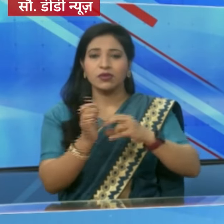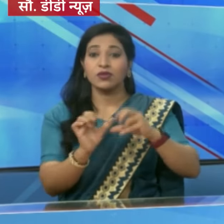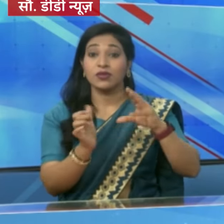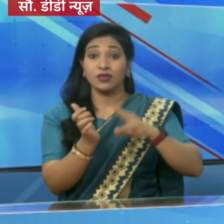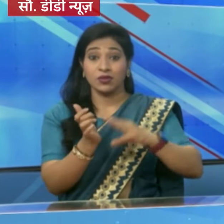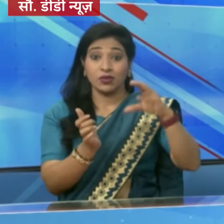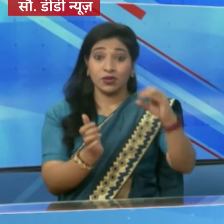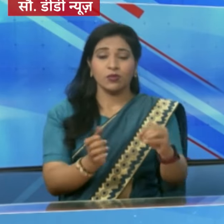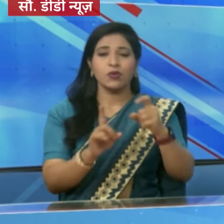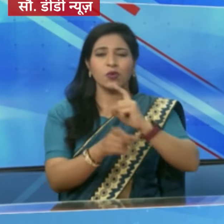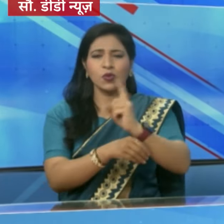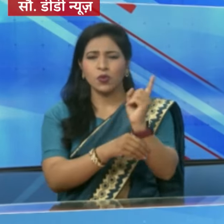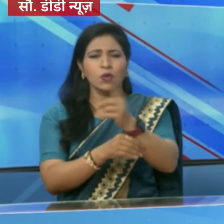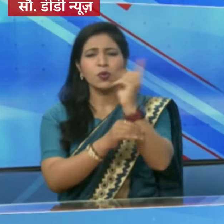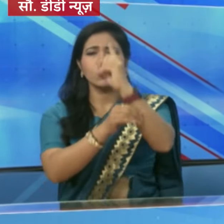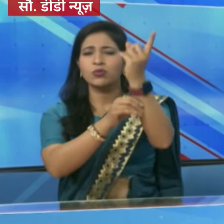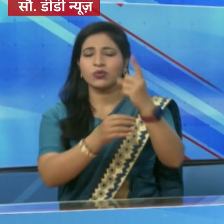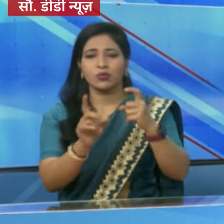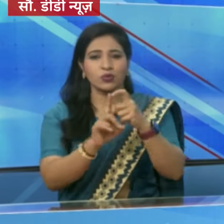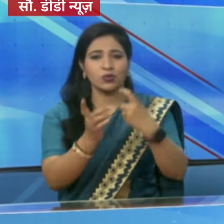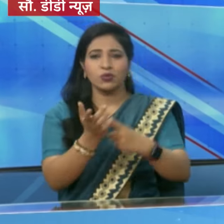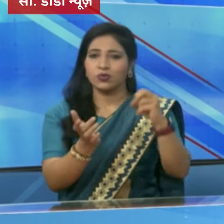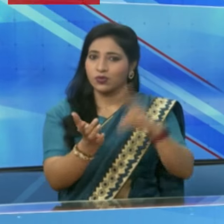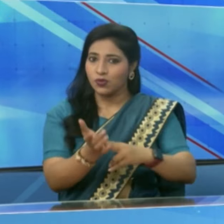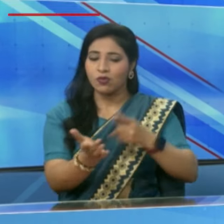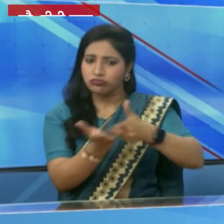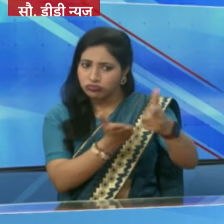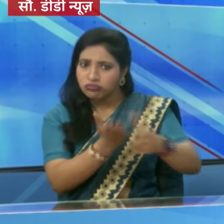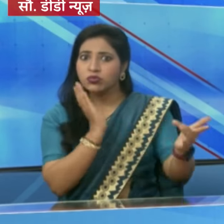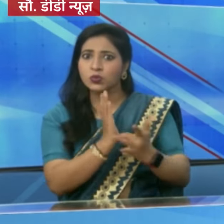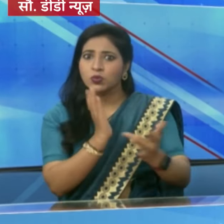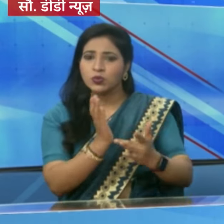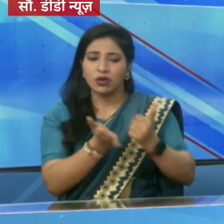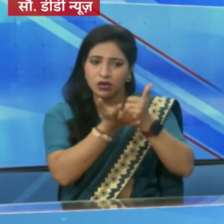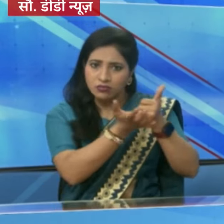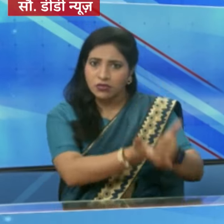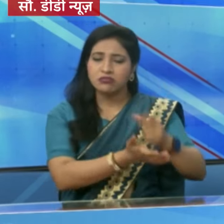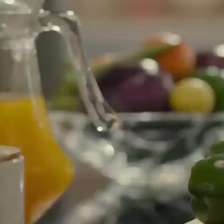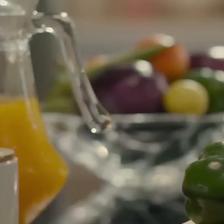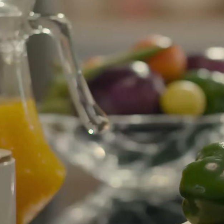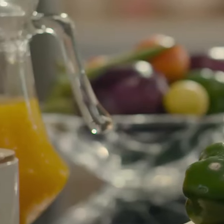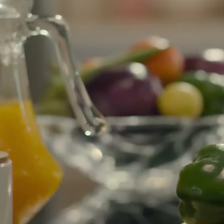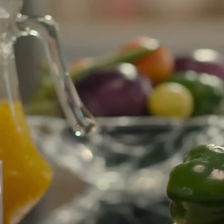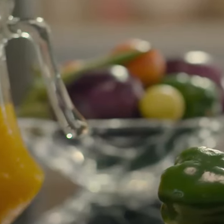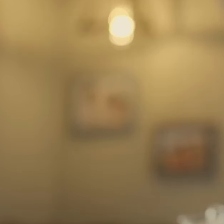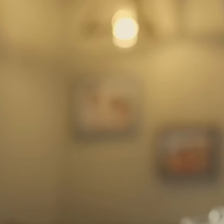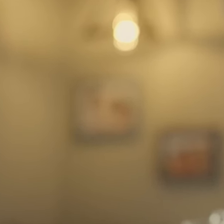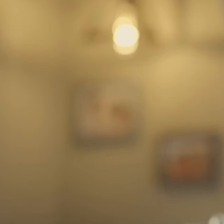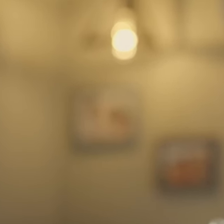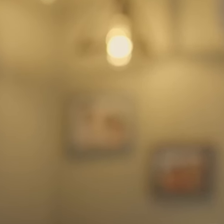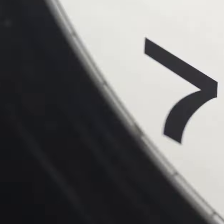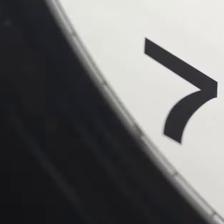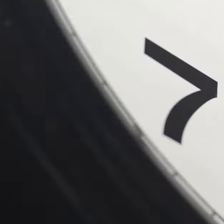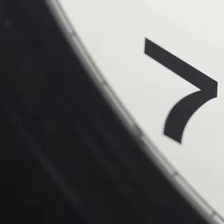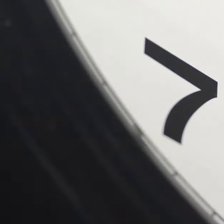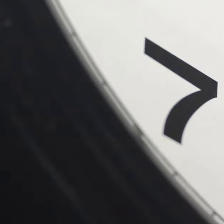दीदी का उदाहरण देते हुए कहा कि गांव तक डिजिटल सेवाएं पहुंचाना चाहते हैं जैसे ही घड़ी का